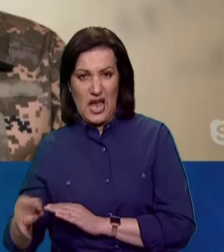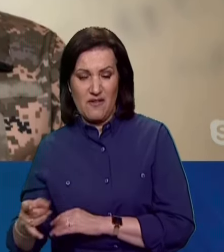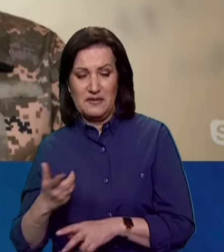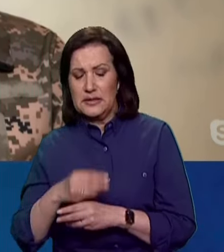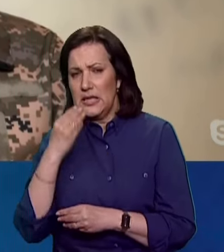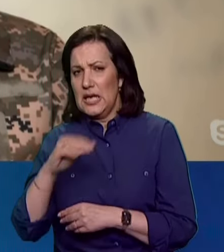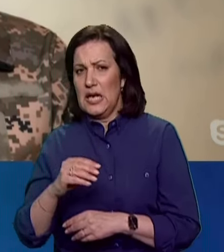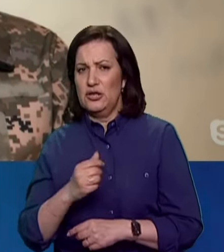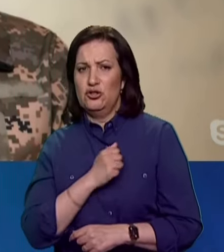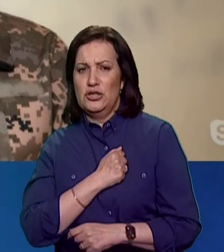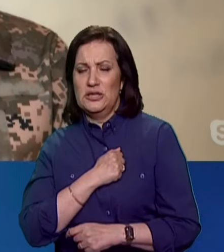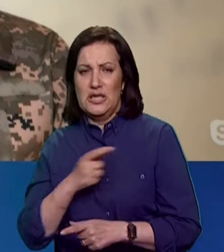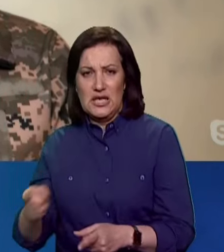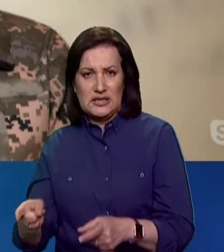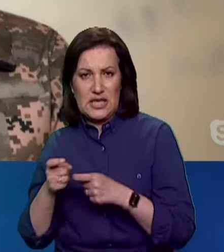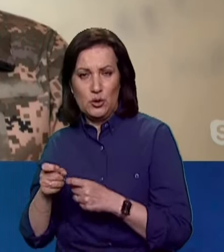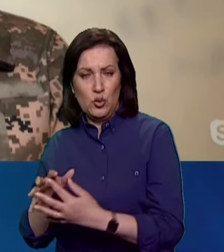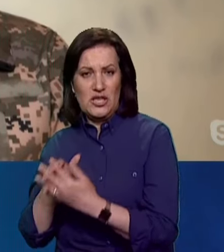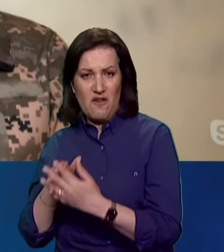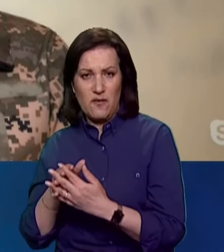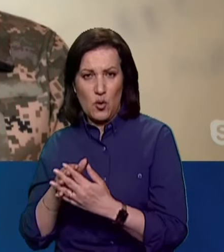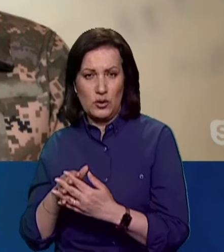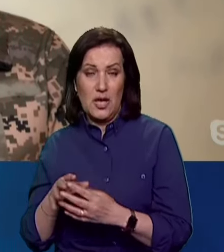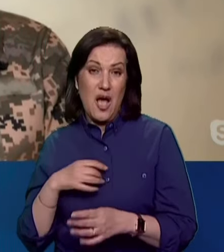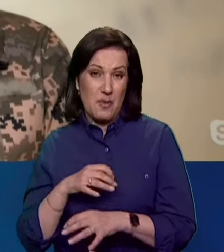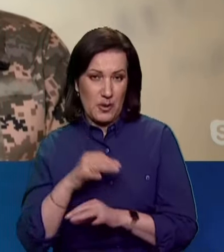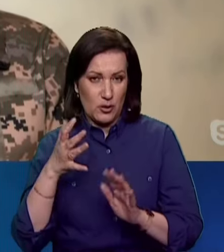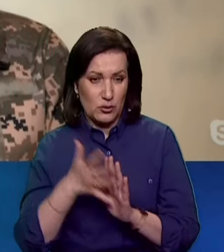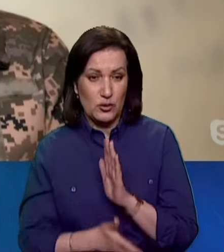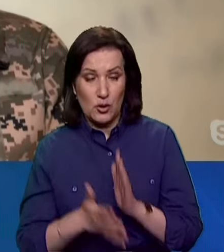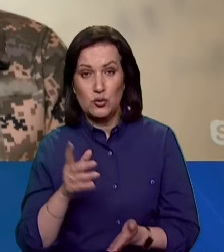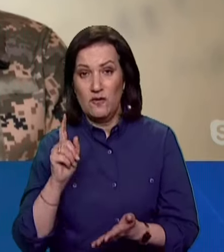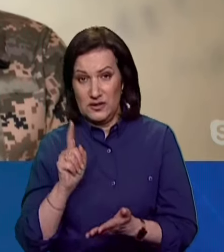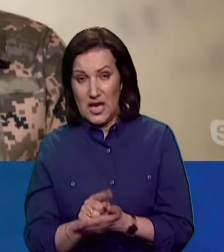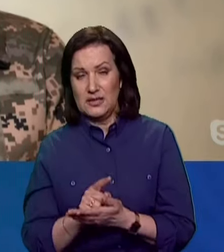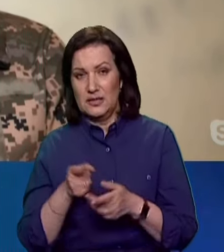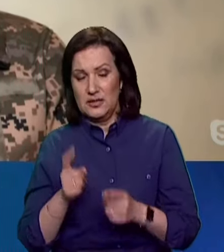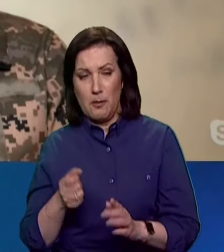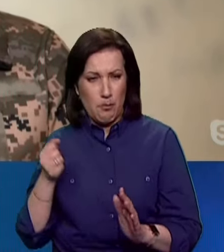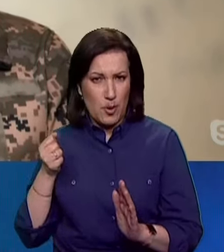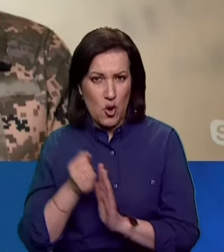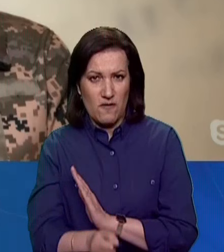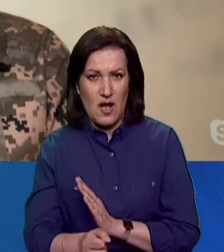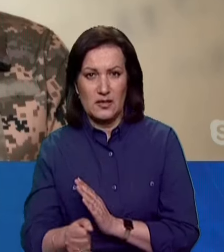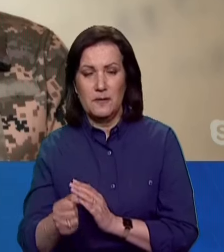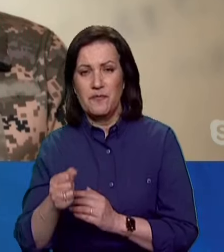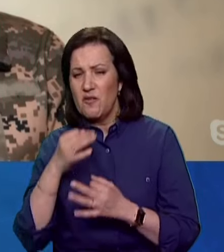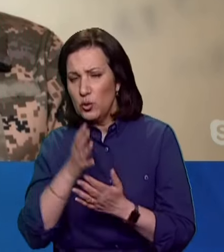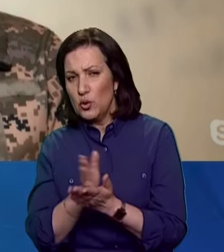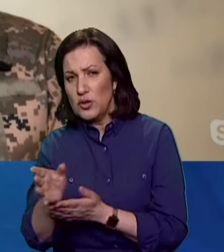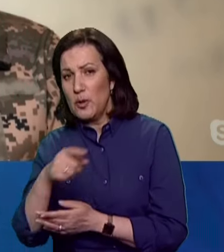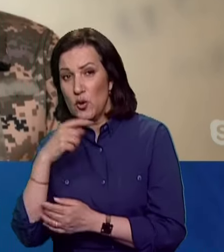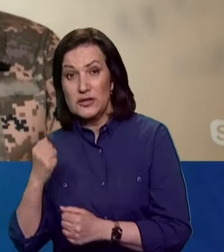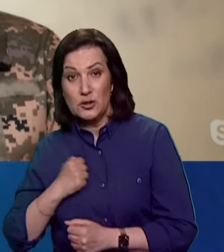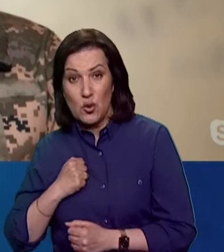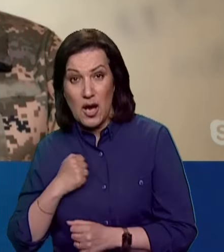найкращі сили вони стягнули на лінію фронту, і ми прекрасно розуміємо, що якщо вдасться дійсно прорвати на будь-якому напрямку